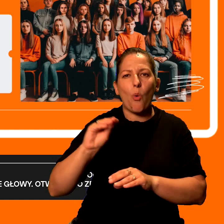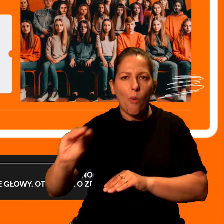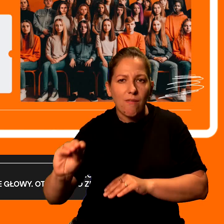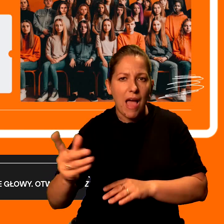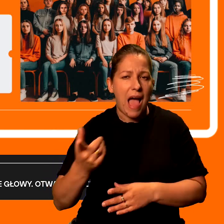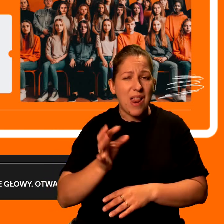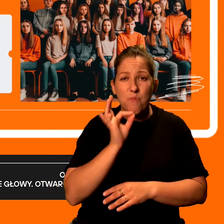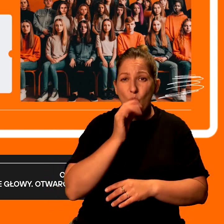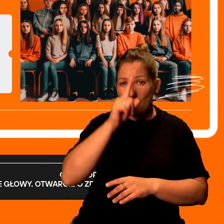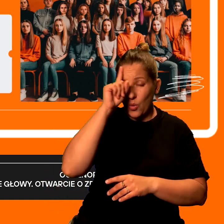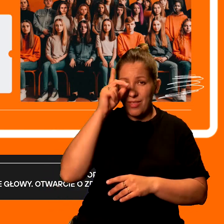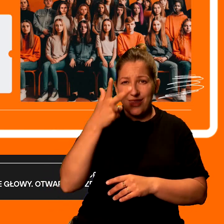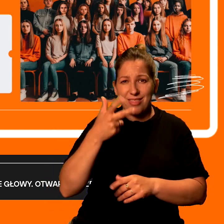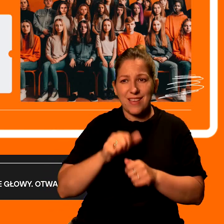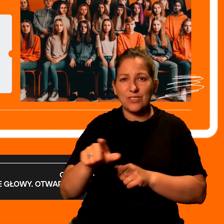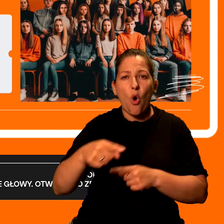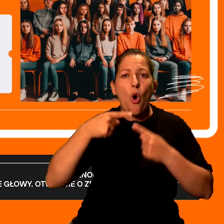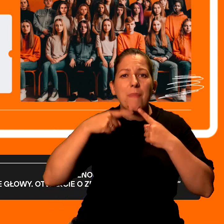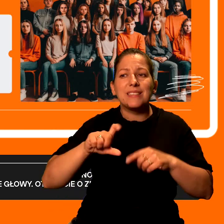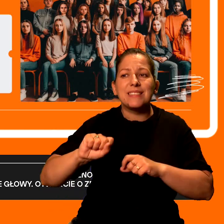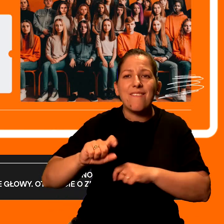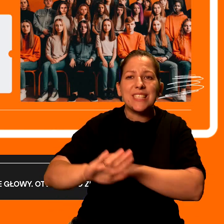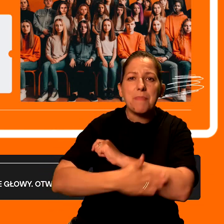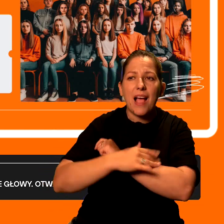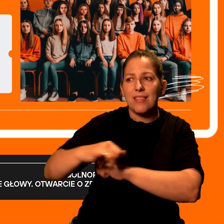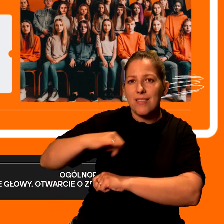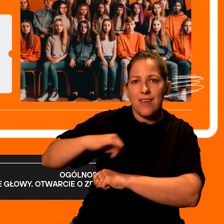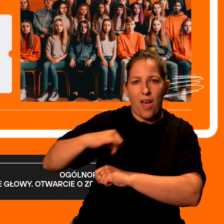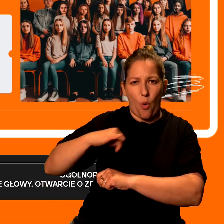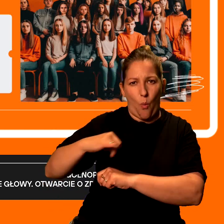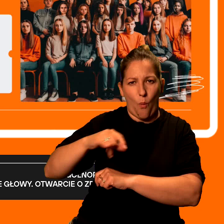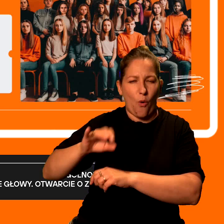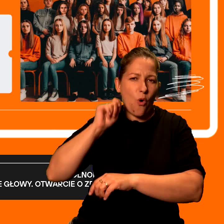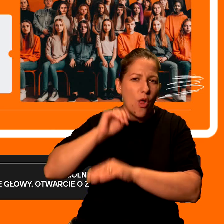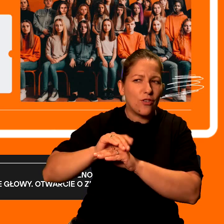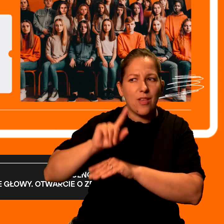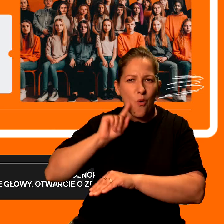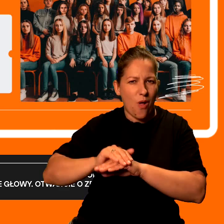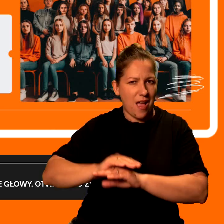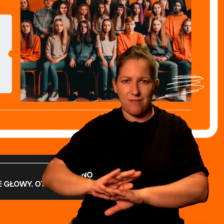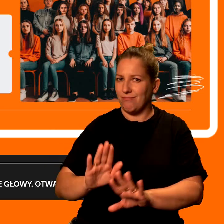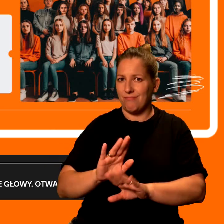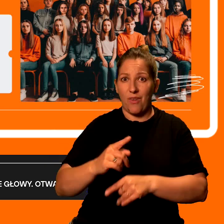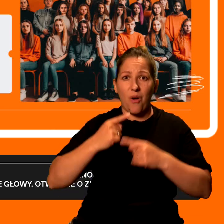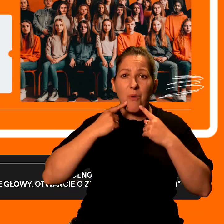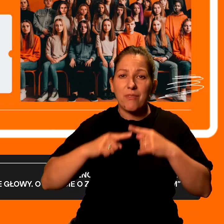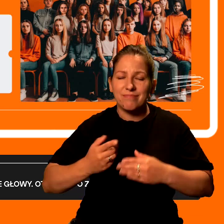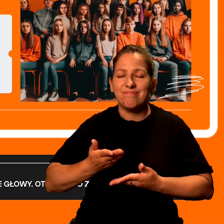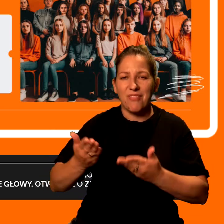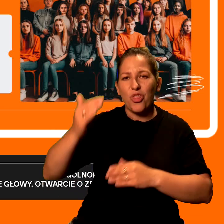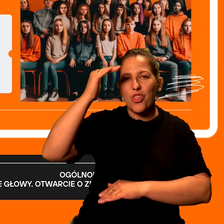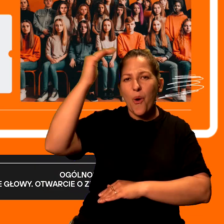nie są odpowiedzialni za wspieranie swoich kolegów i koleżanek. Za to odpowiedzialni są